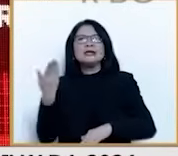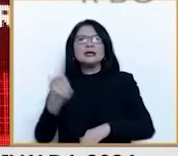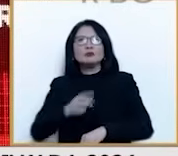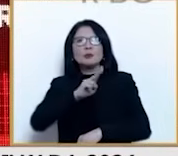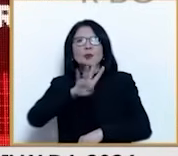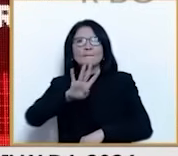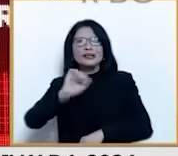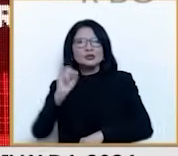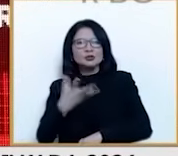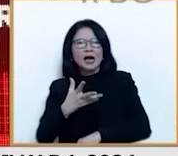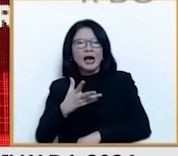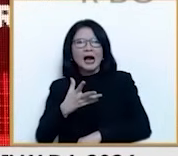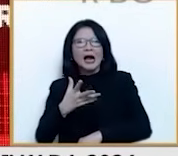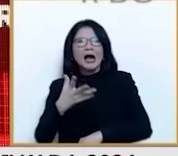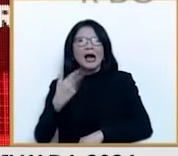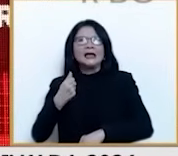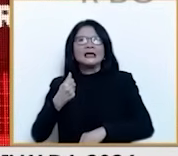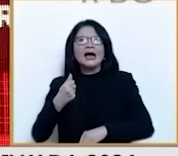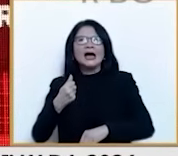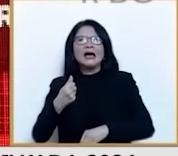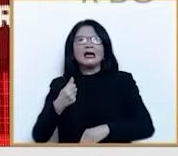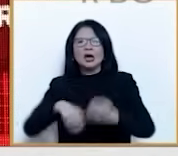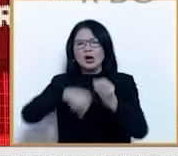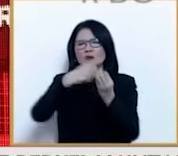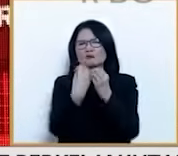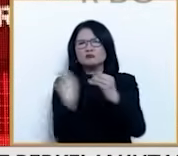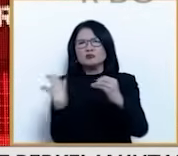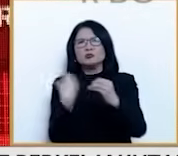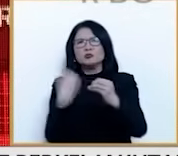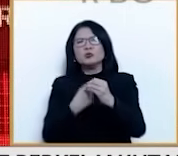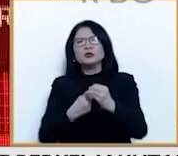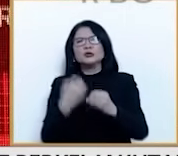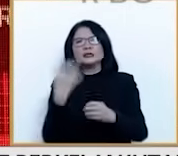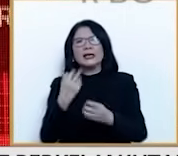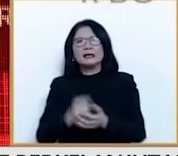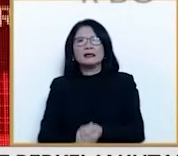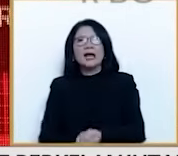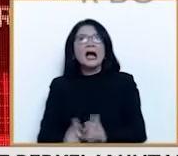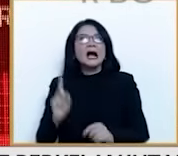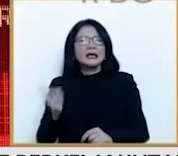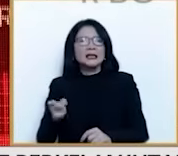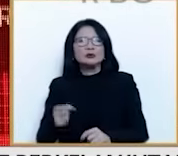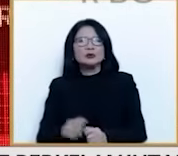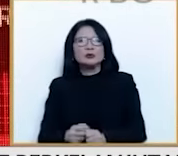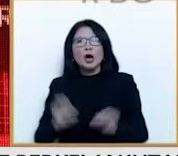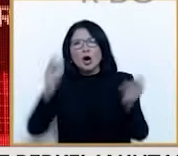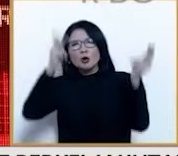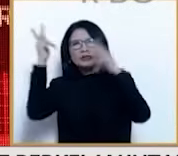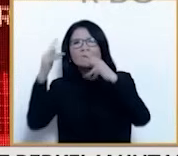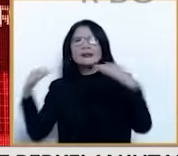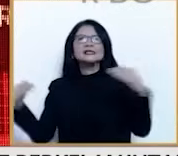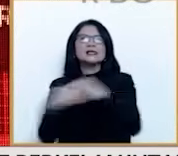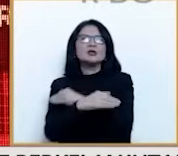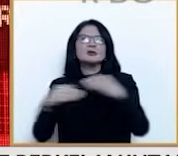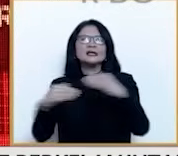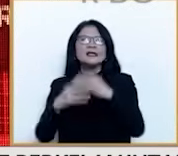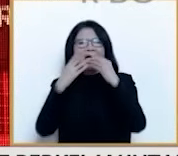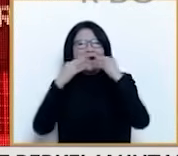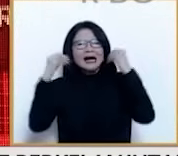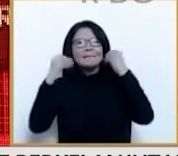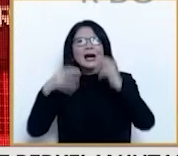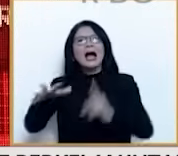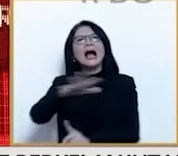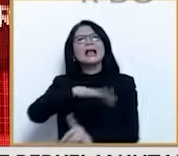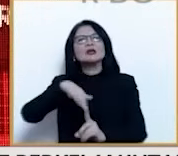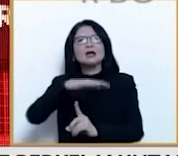juta unit yang memberikan sumbangan emisi gas rumah kaca. Oleh karena itu, konsep transportasi ramah lingkungan bukan